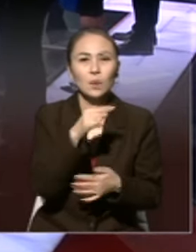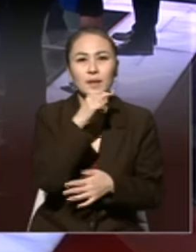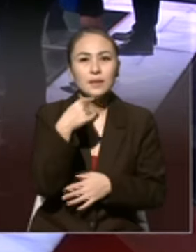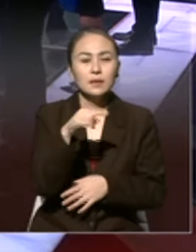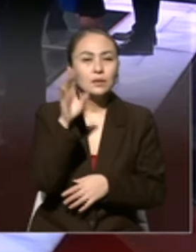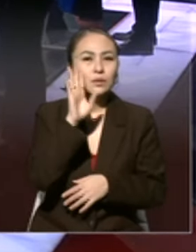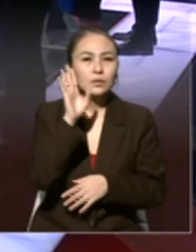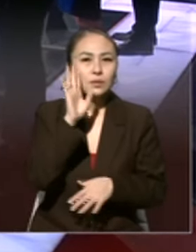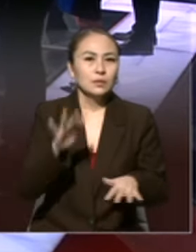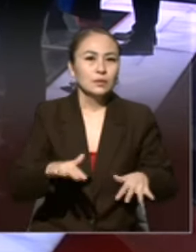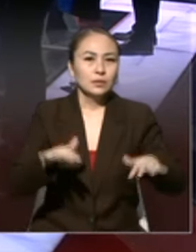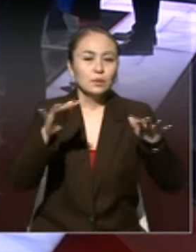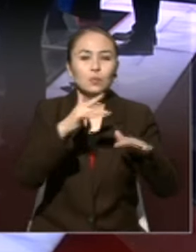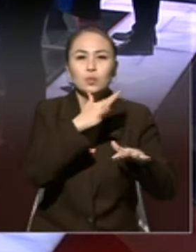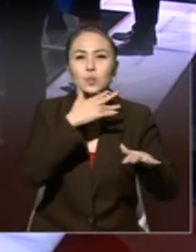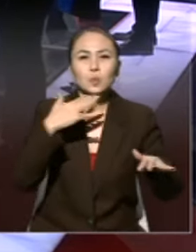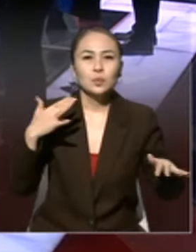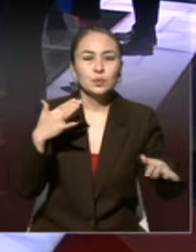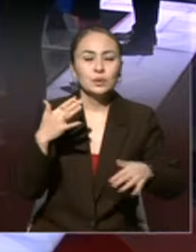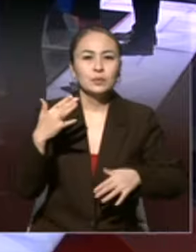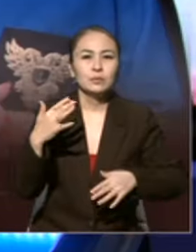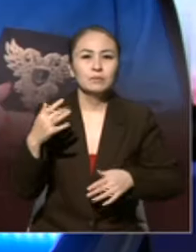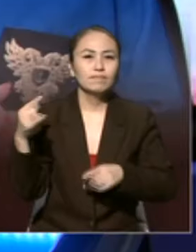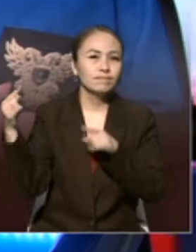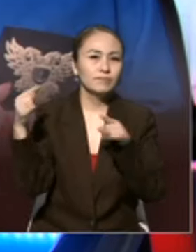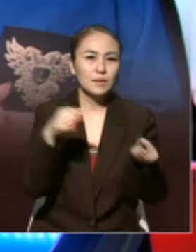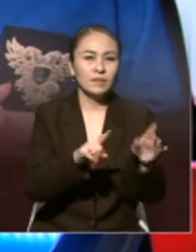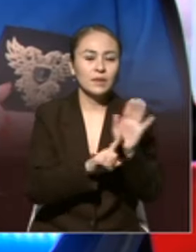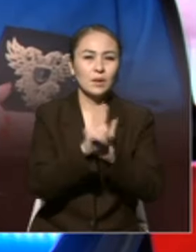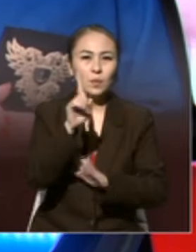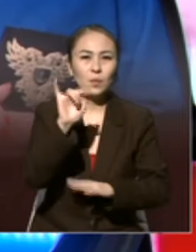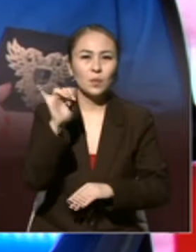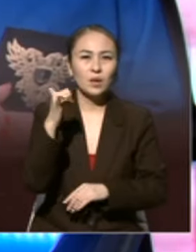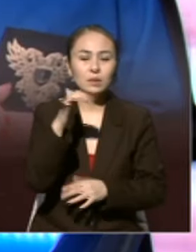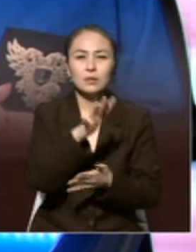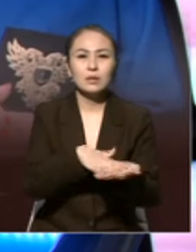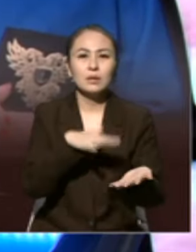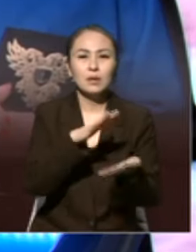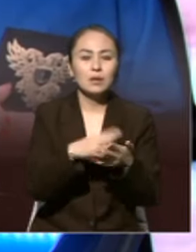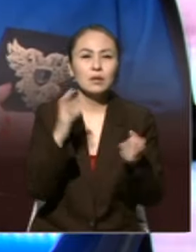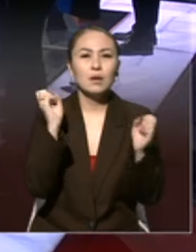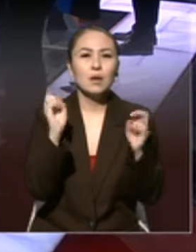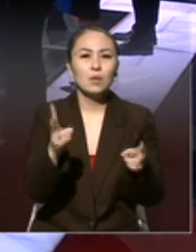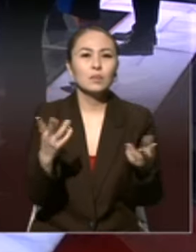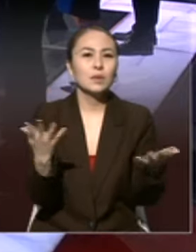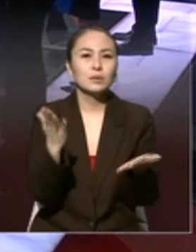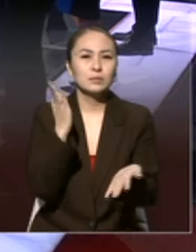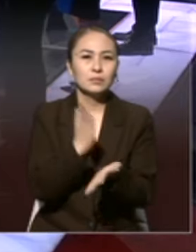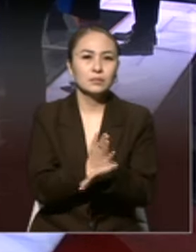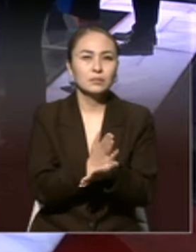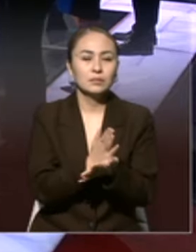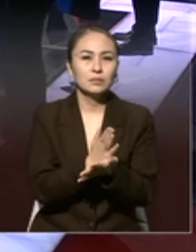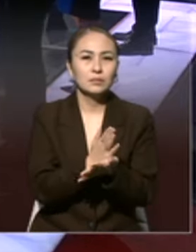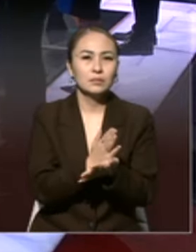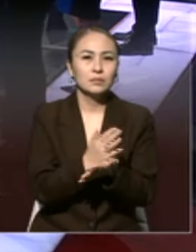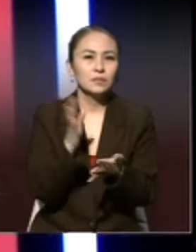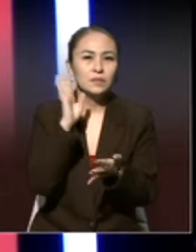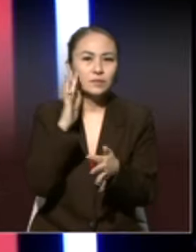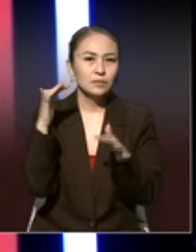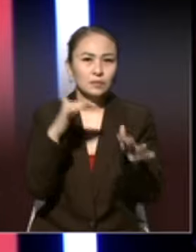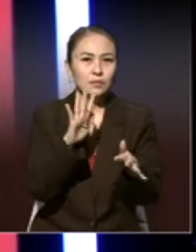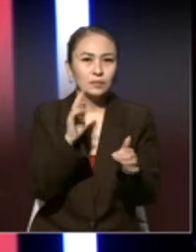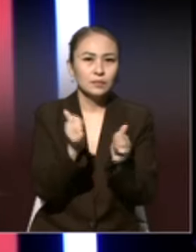су қоймаларынан су көп көлемде Оралға келді. Ары қарай бізге қандай қауіп бар? Су әлі келе ма